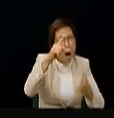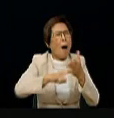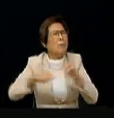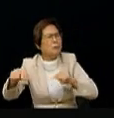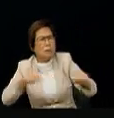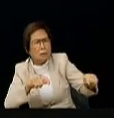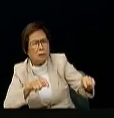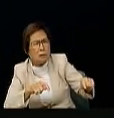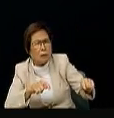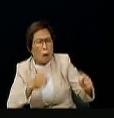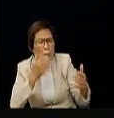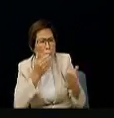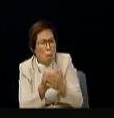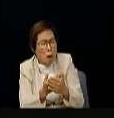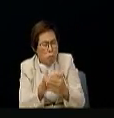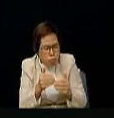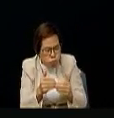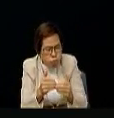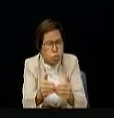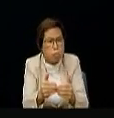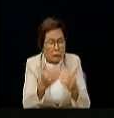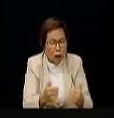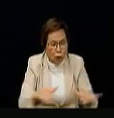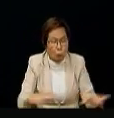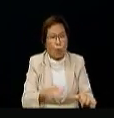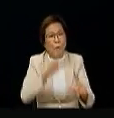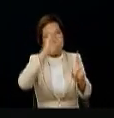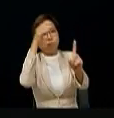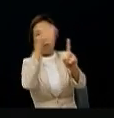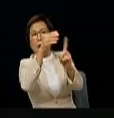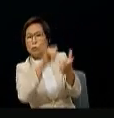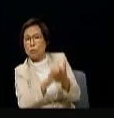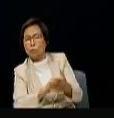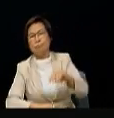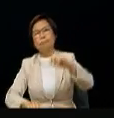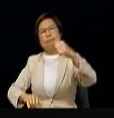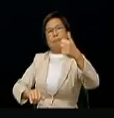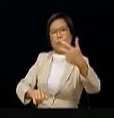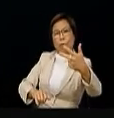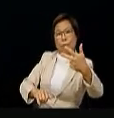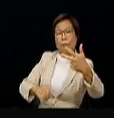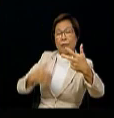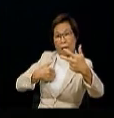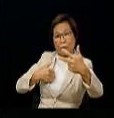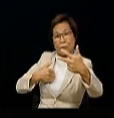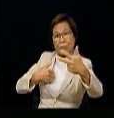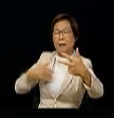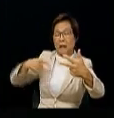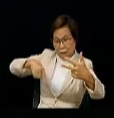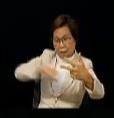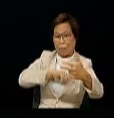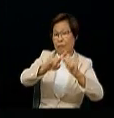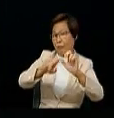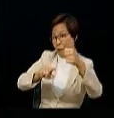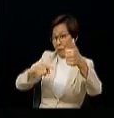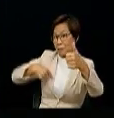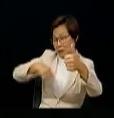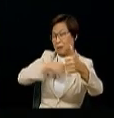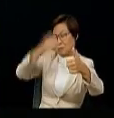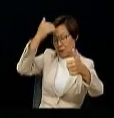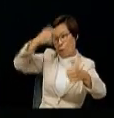yang akan diambil ataupun sedang diambil dalam SPP ini Aduh 3000 tetap mulailah kita tahu kita